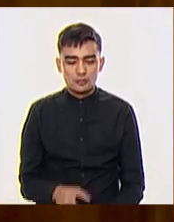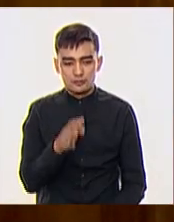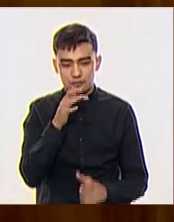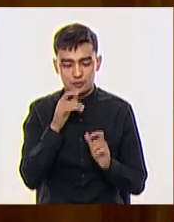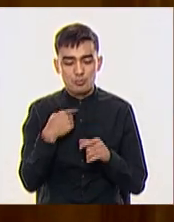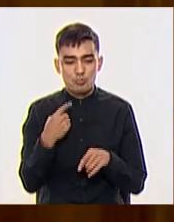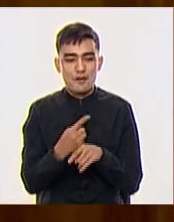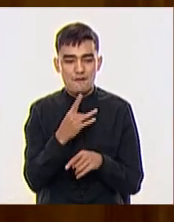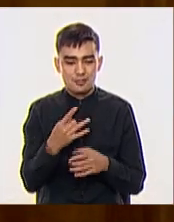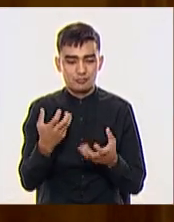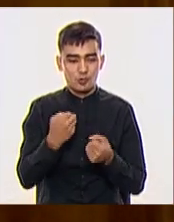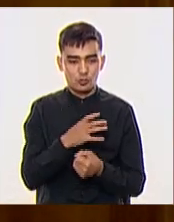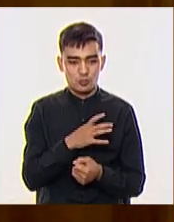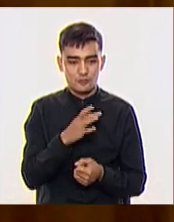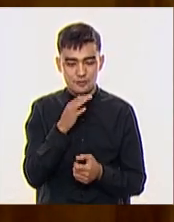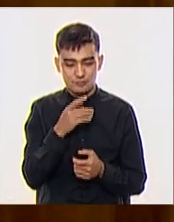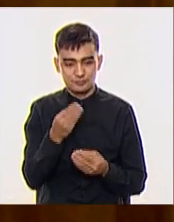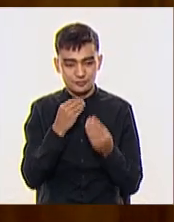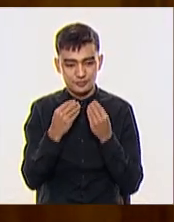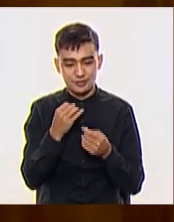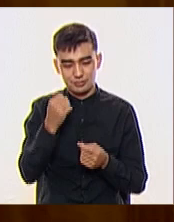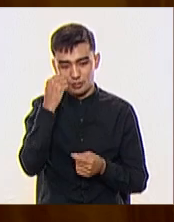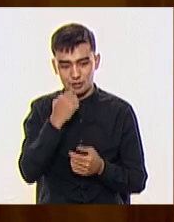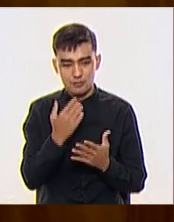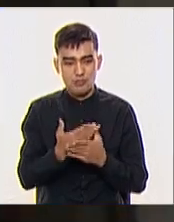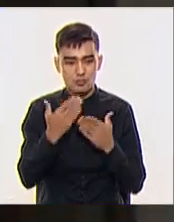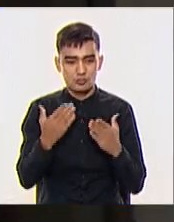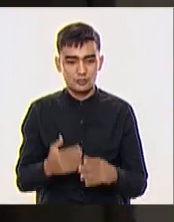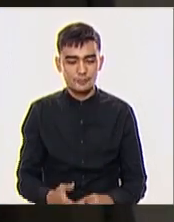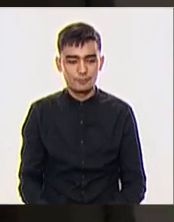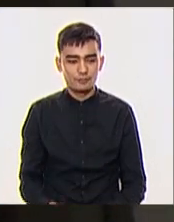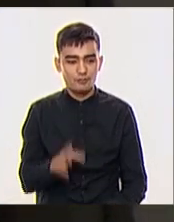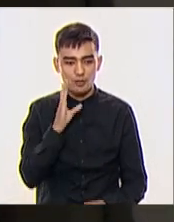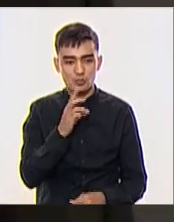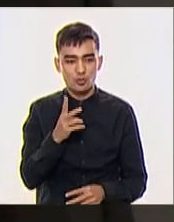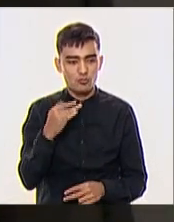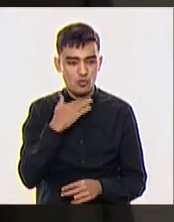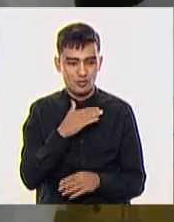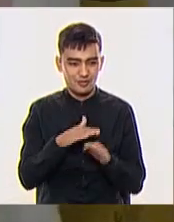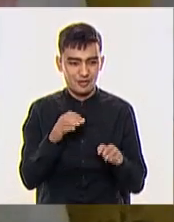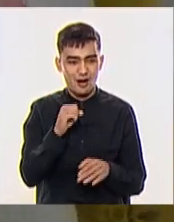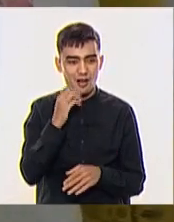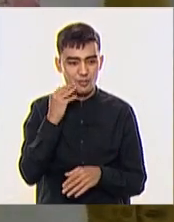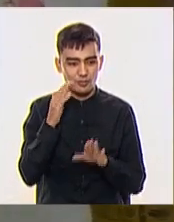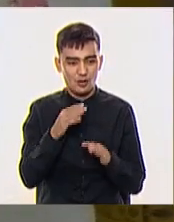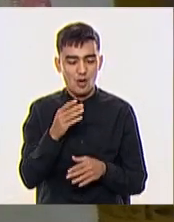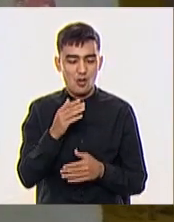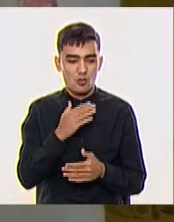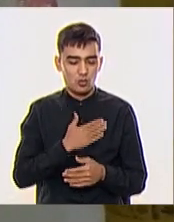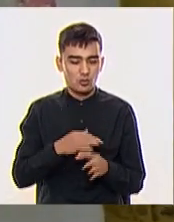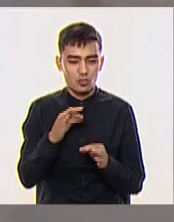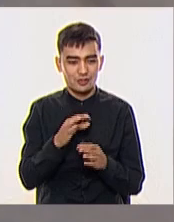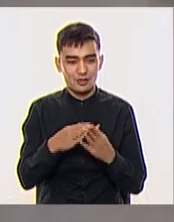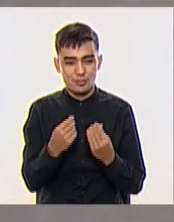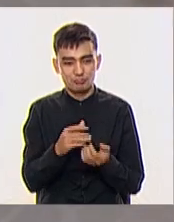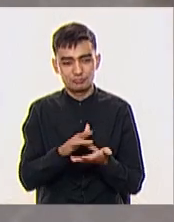обрадовалась. «Я в первый раз получила столько продуктов. Спасибо огромное!» Многодетная мама из Алматы аккуратно ведет семейную